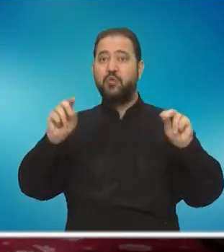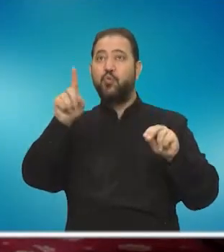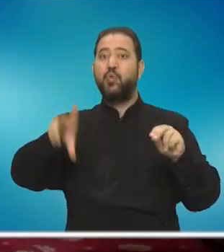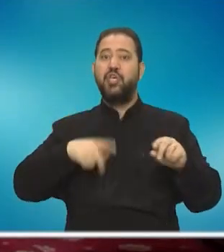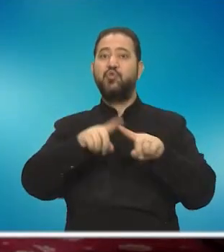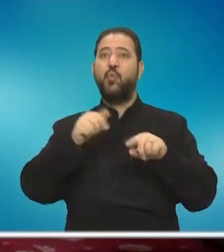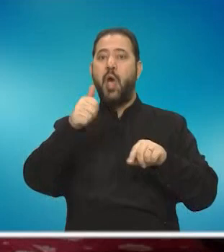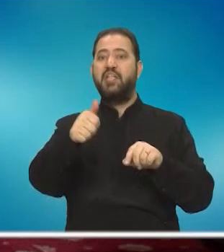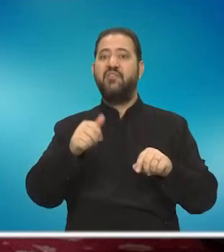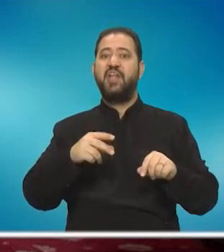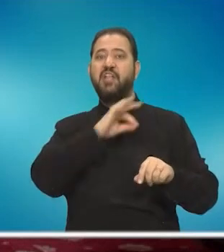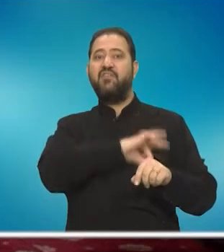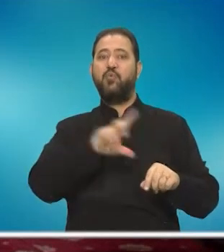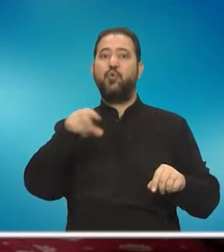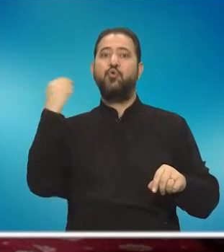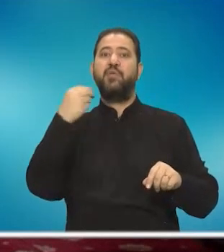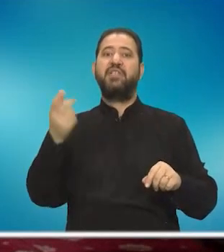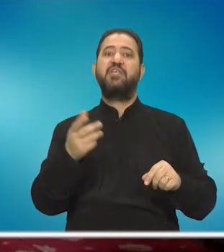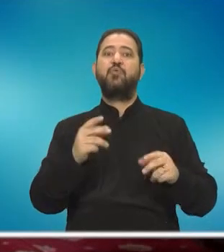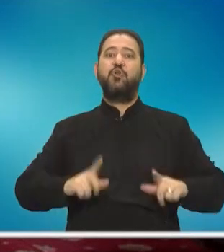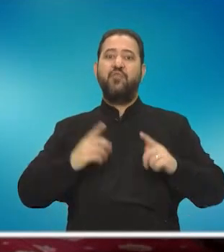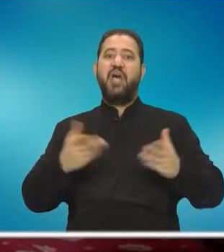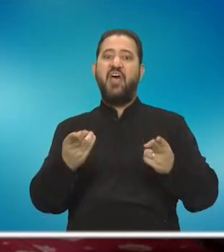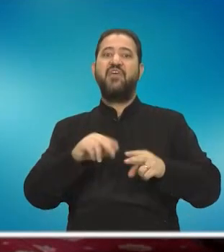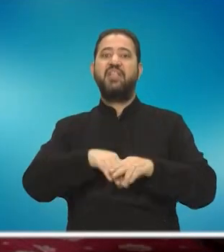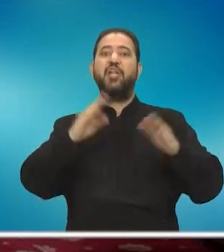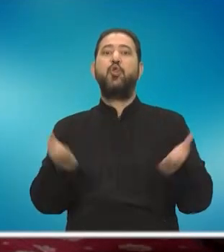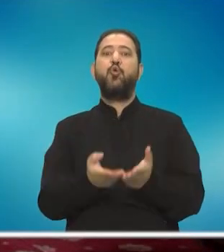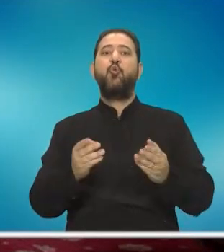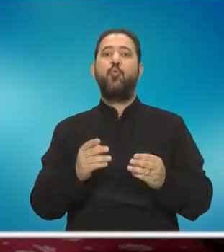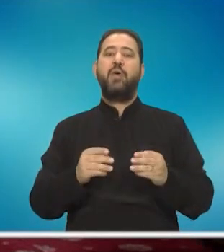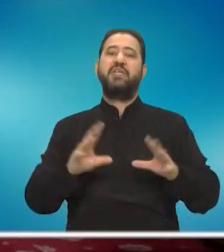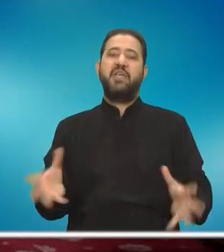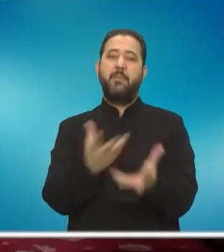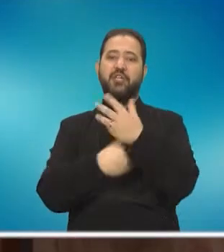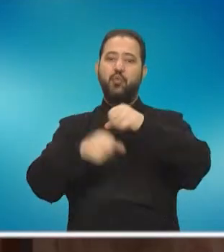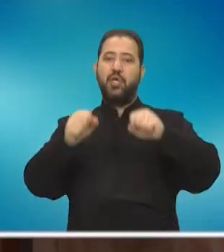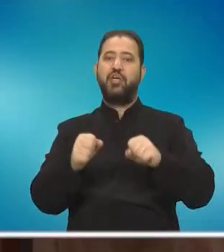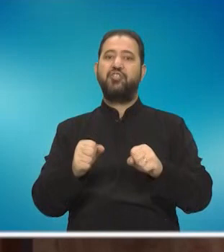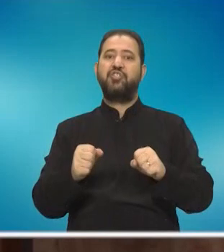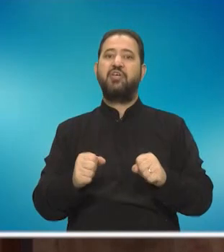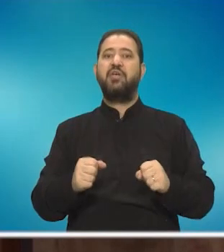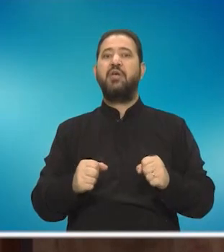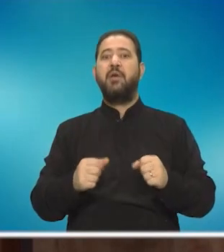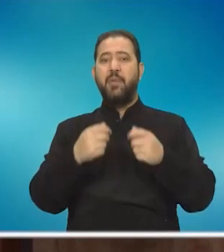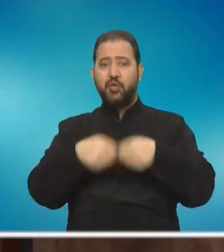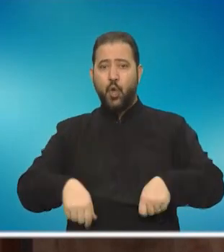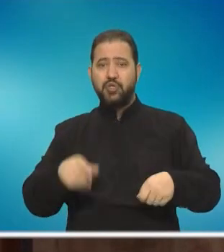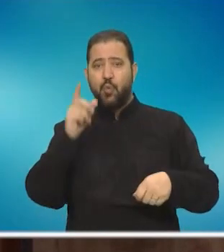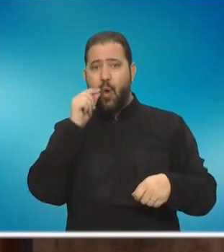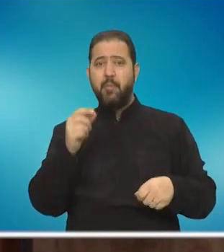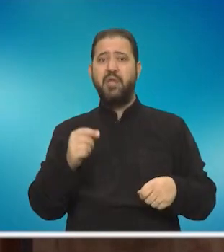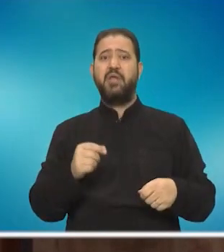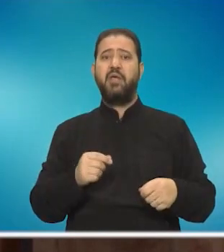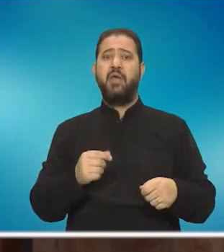ești cu adevărat Hristos, Fiul Dumnezeu celui viu, care ai venit în lume să mântuiești pe cei păcătoși, dintre care cel din tâi sunt eu. Mărturisirea,